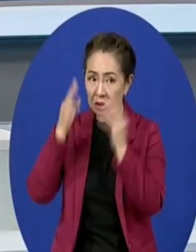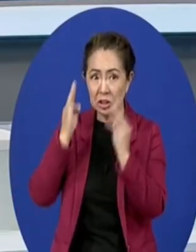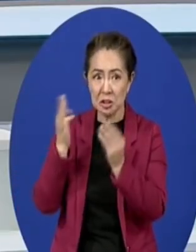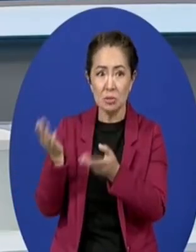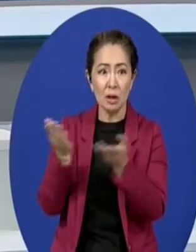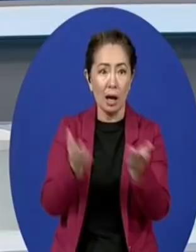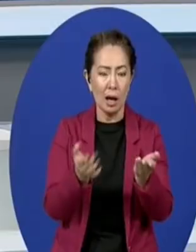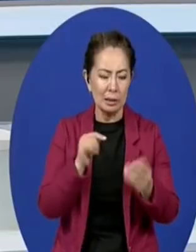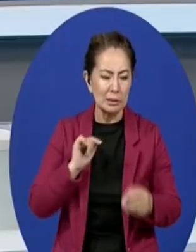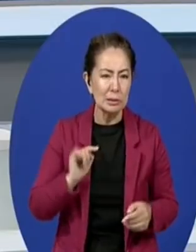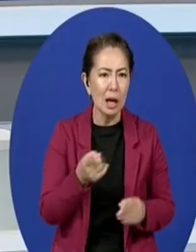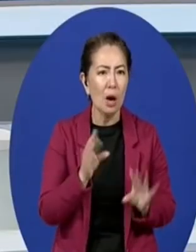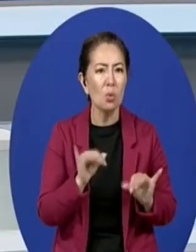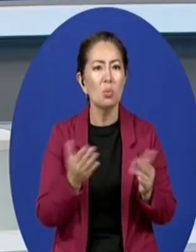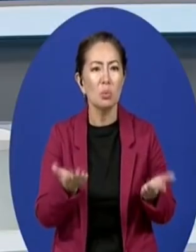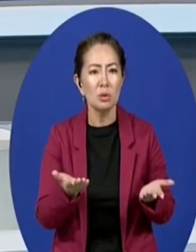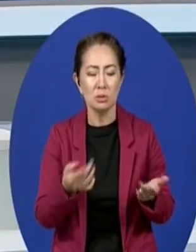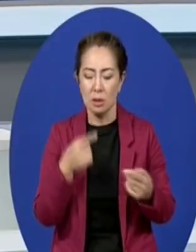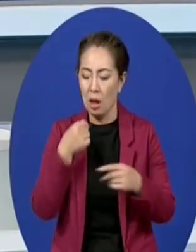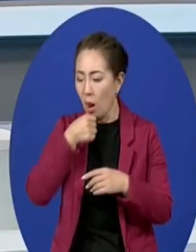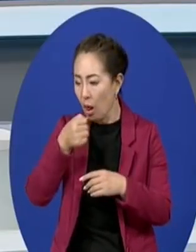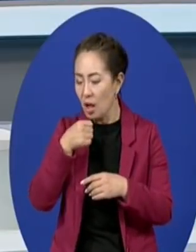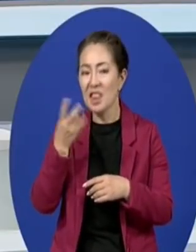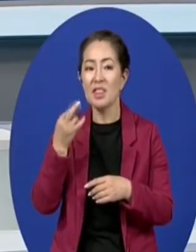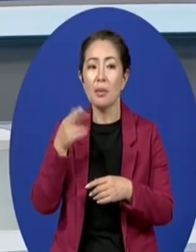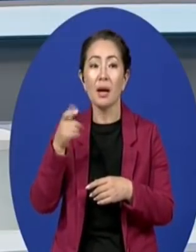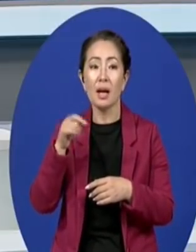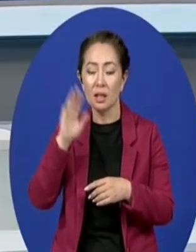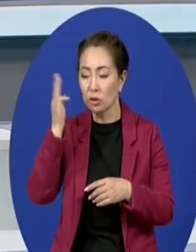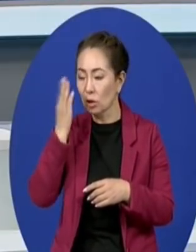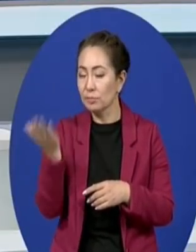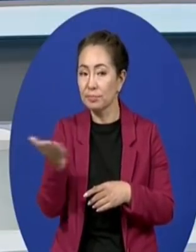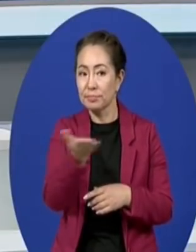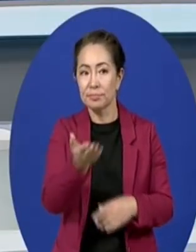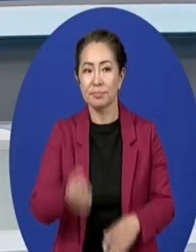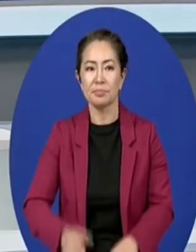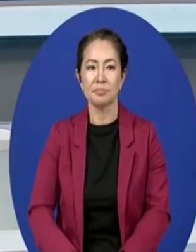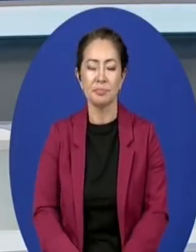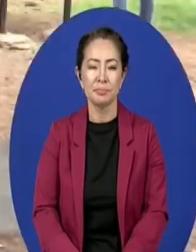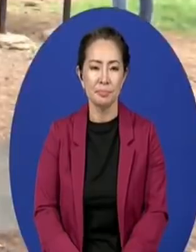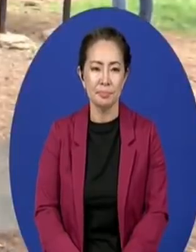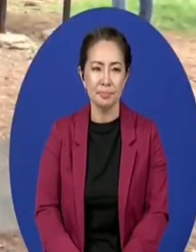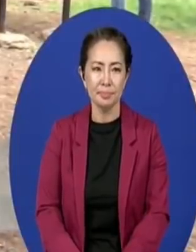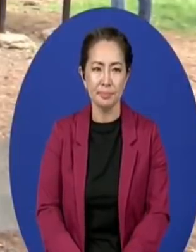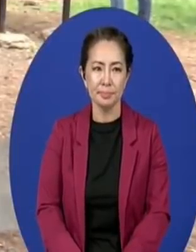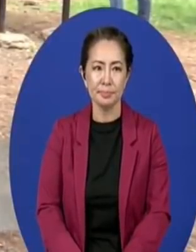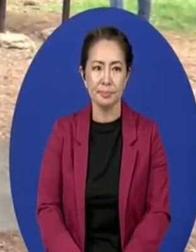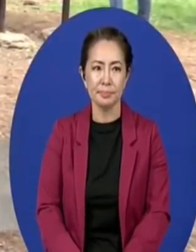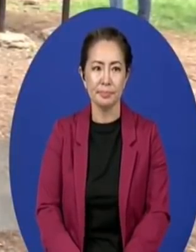шийдвэр гаргасан, юу болсон тухай манай сурвалжлагч Нямгэрэл дараах тодруулгыг авсан юм.